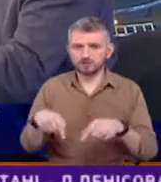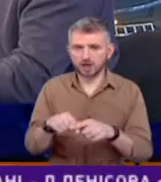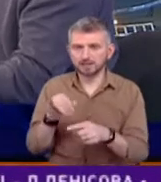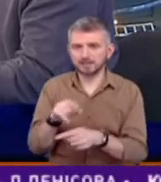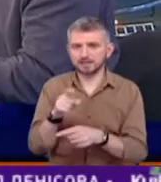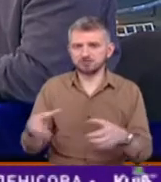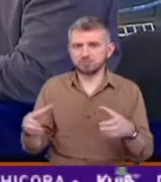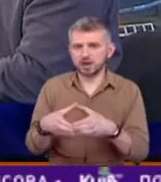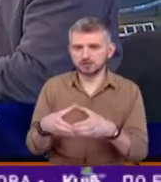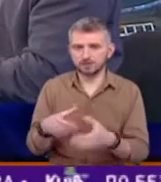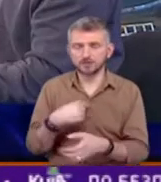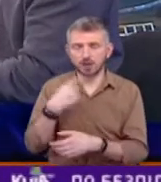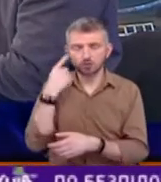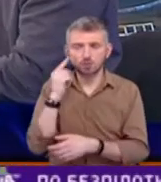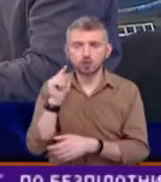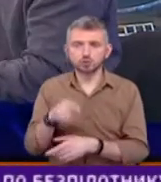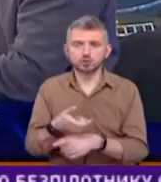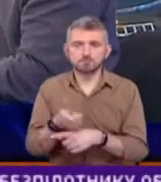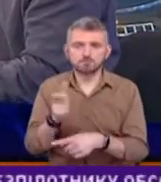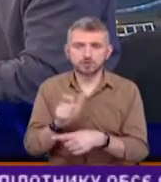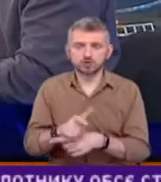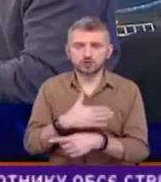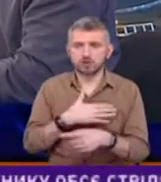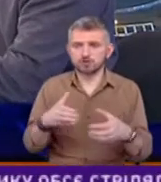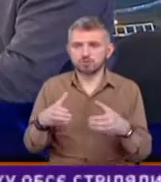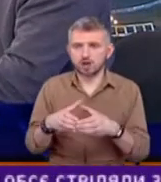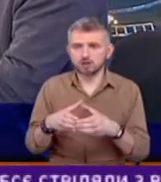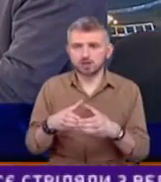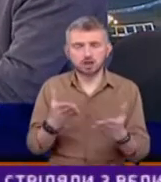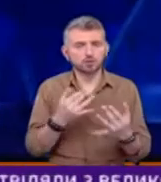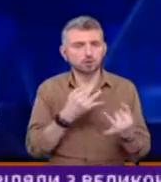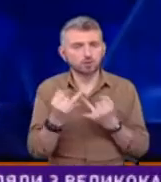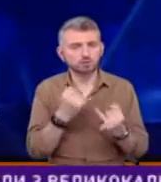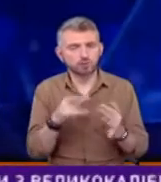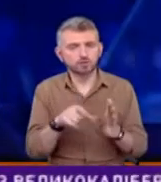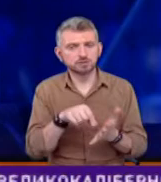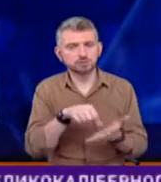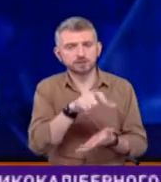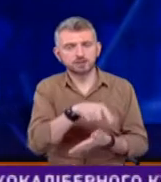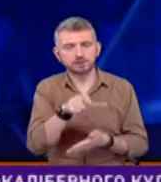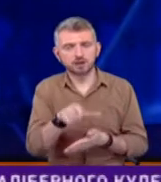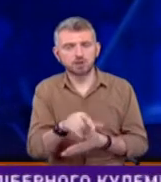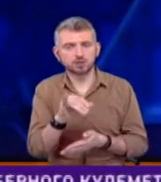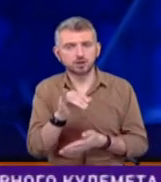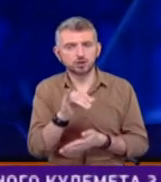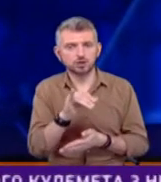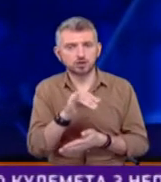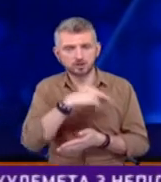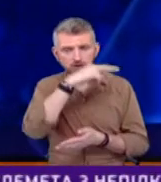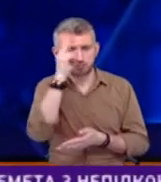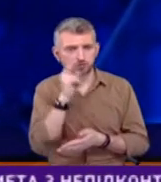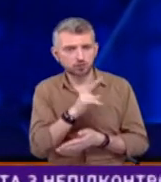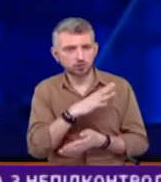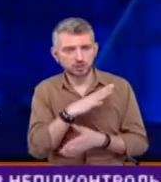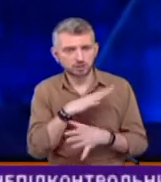із партії. Тому я думаю, що тут більше наша партія... У вас партія не... розмови з представниками Юлії Володимирівни були в цьому контексті?